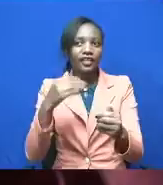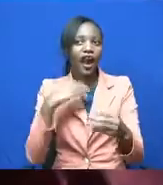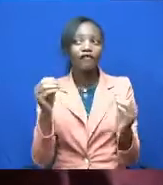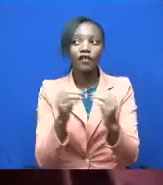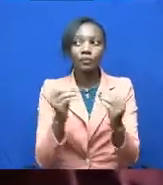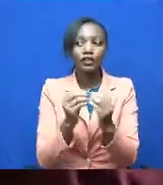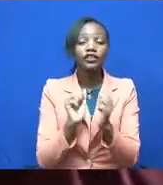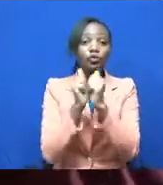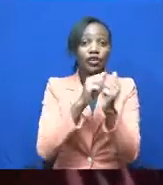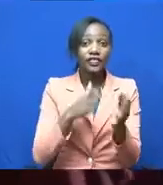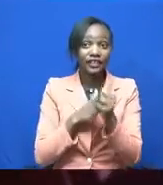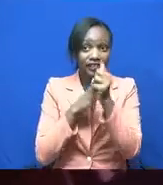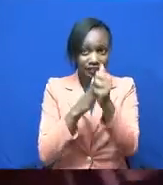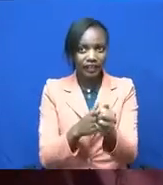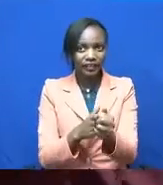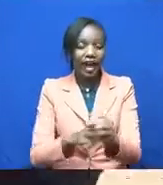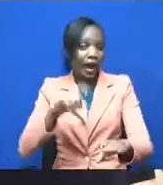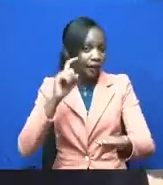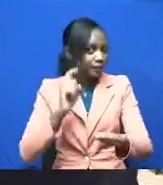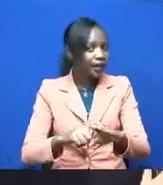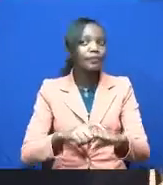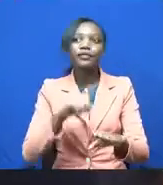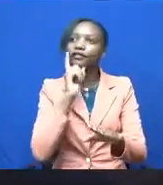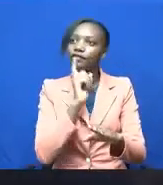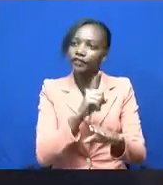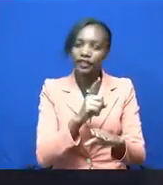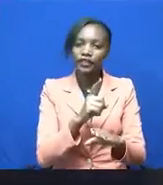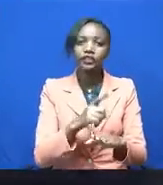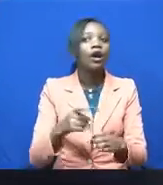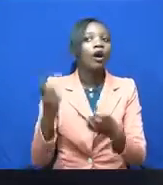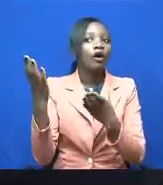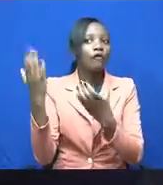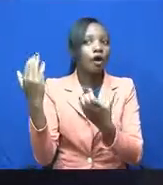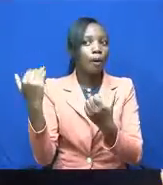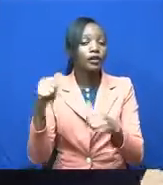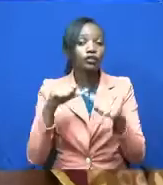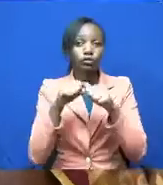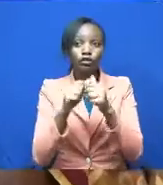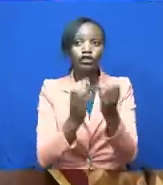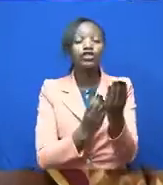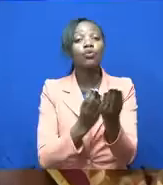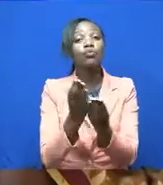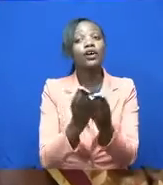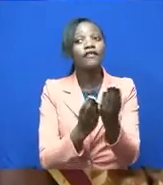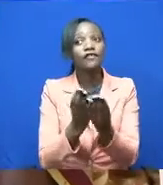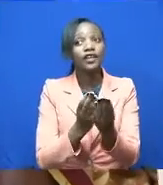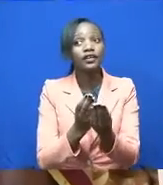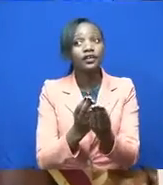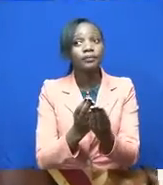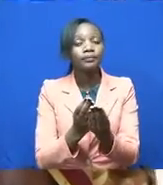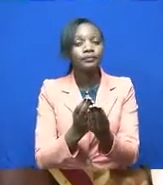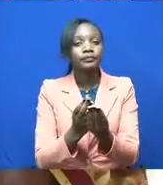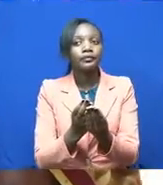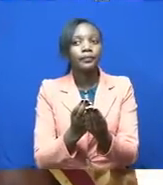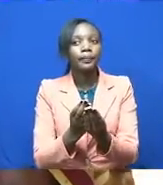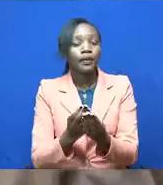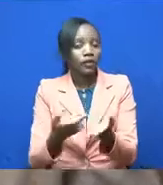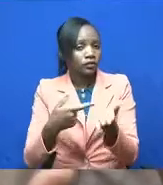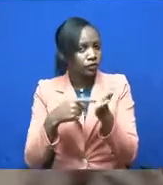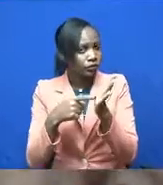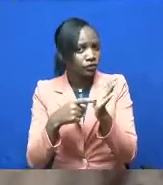na viongozi hao, na walipomaliza ishara za matumaini ya kuendesha zoezi la kumiliki ardhi jamii